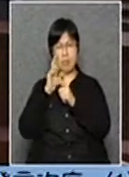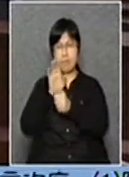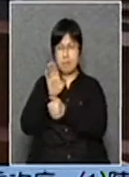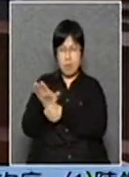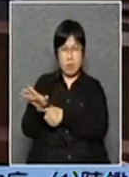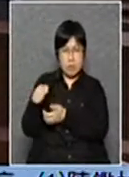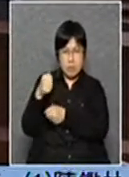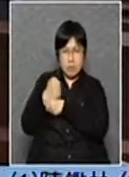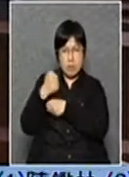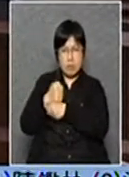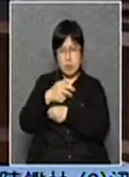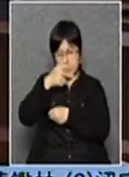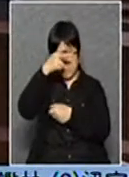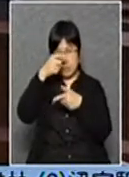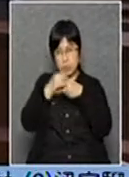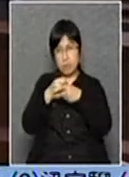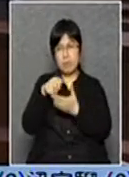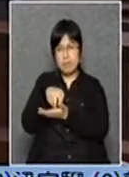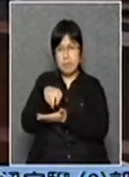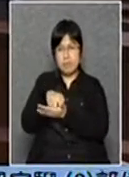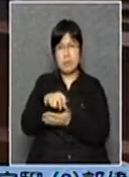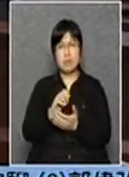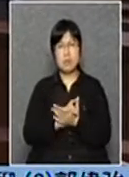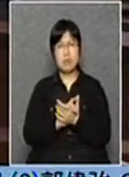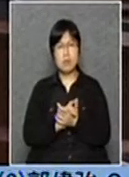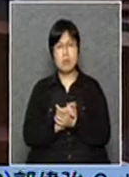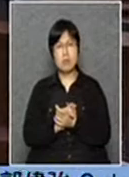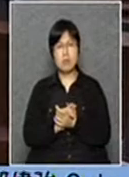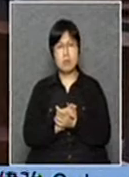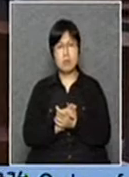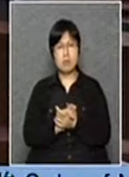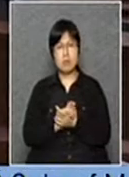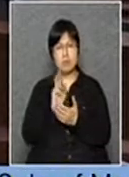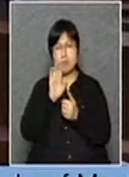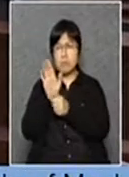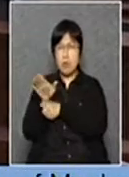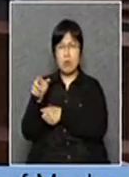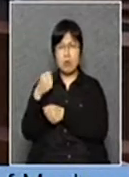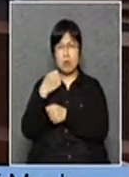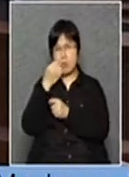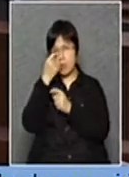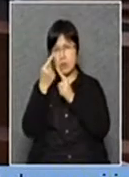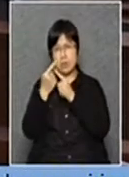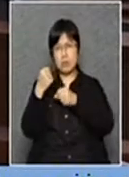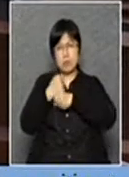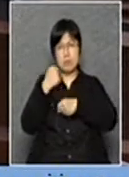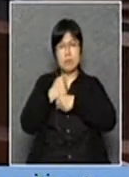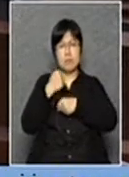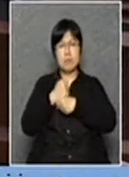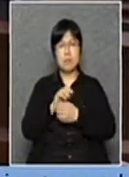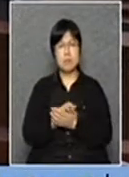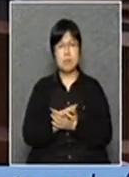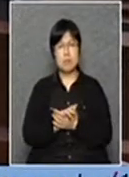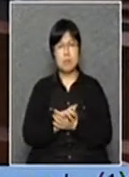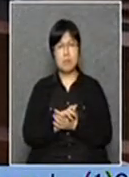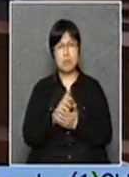啲就係即係嚇公務員啦，就或者係甚至乎係即係為市民打工噶啦。但究竟他們在處理